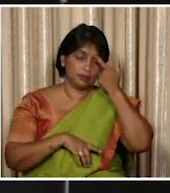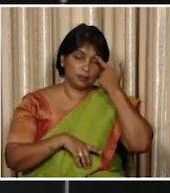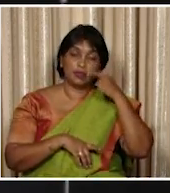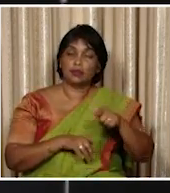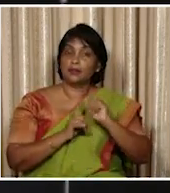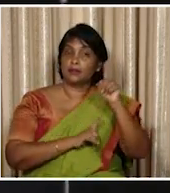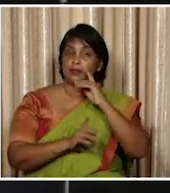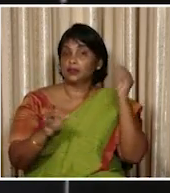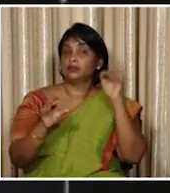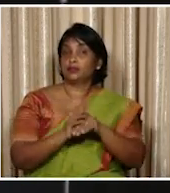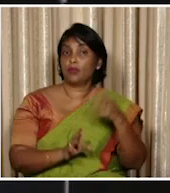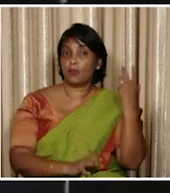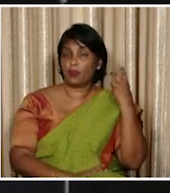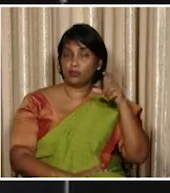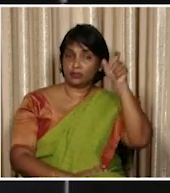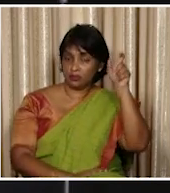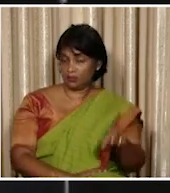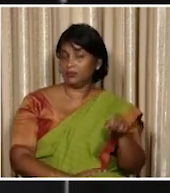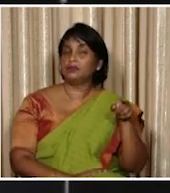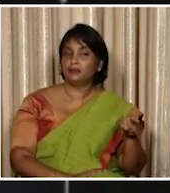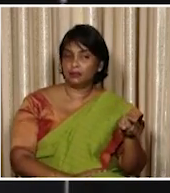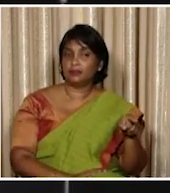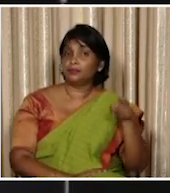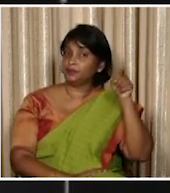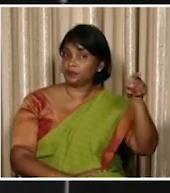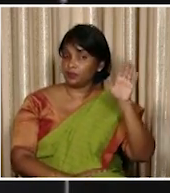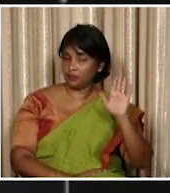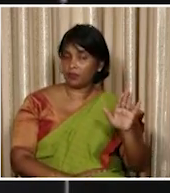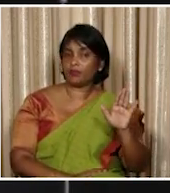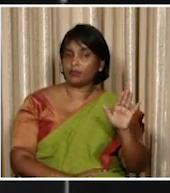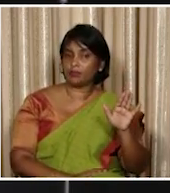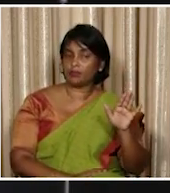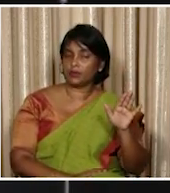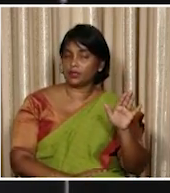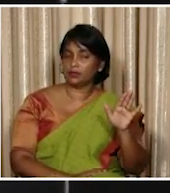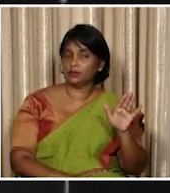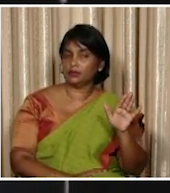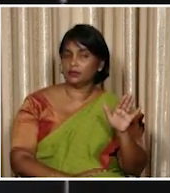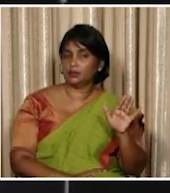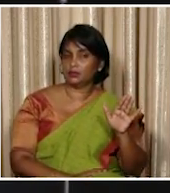මේ සභාවට ආපු මුස්ලිම් මන්ත්‍රීවරයෙක් හැටියට එතුමා